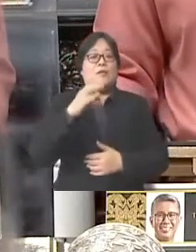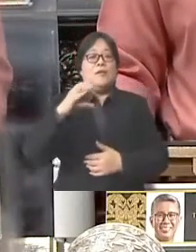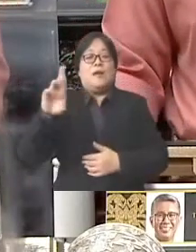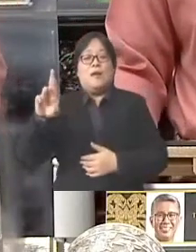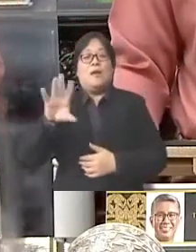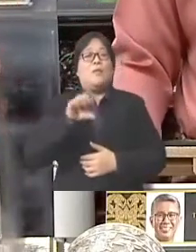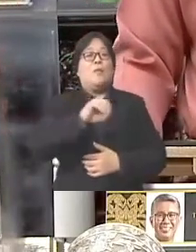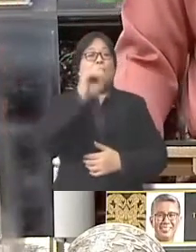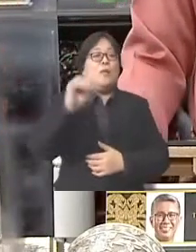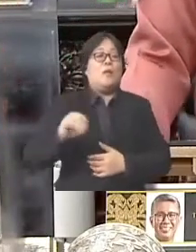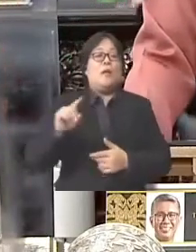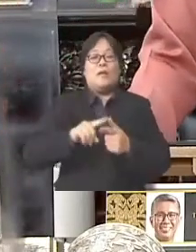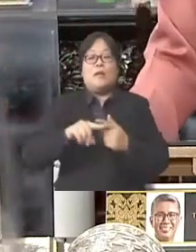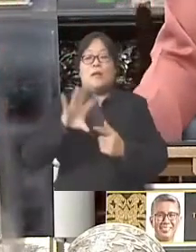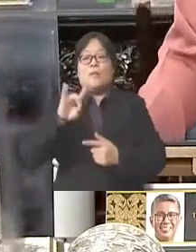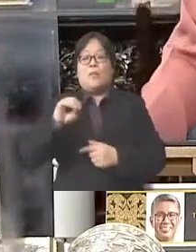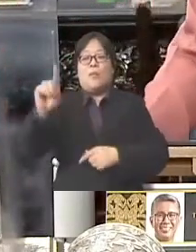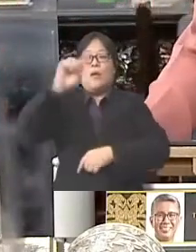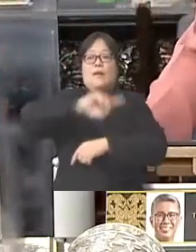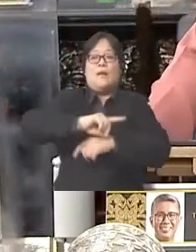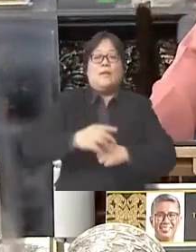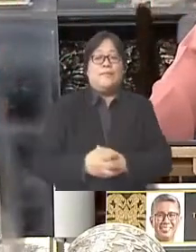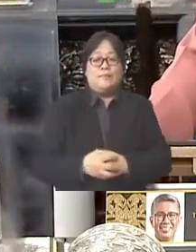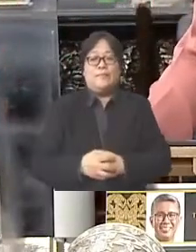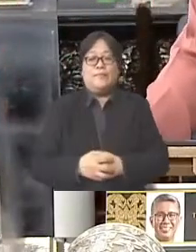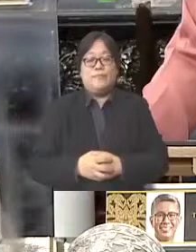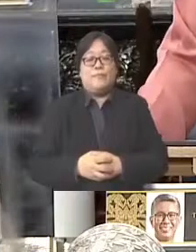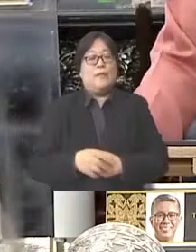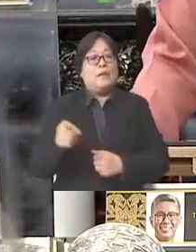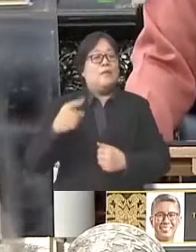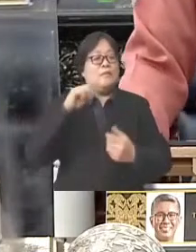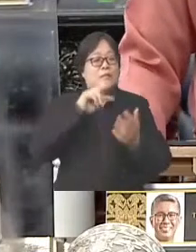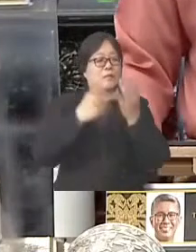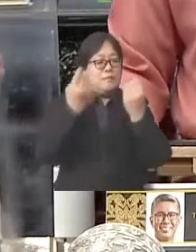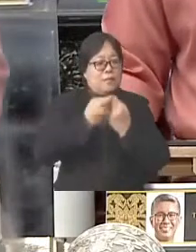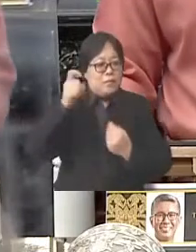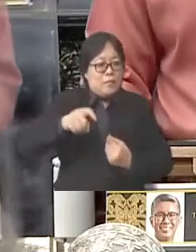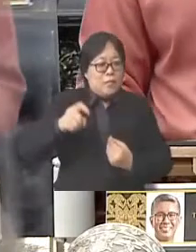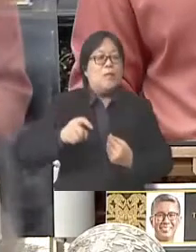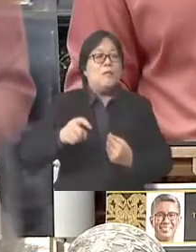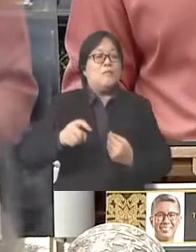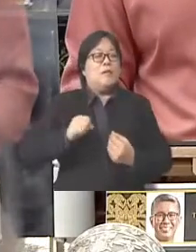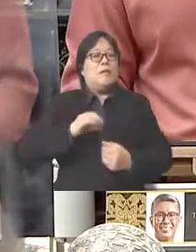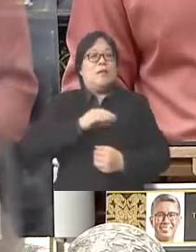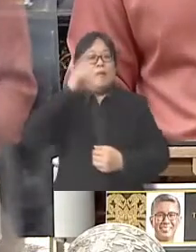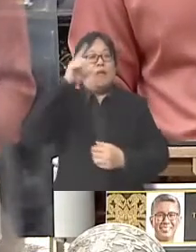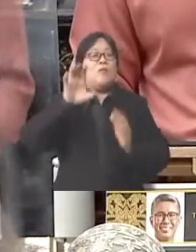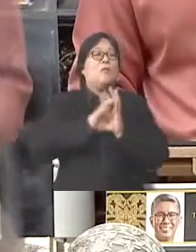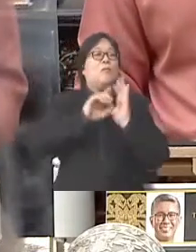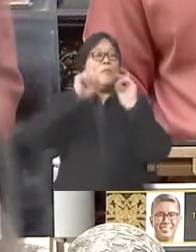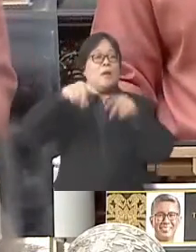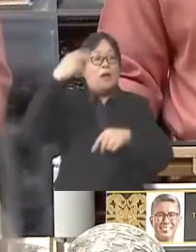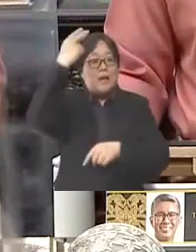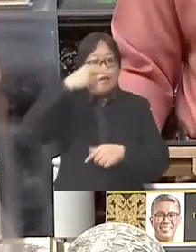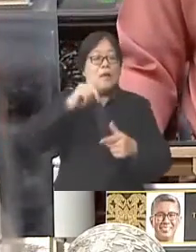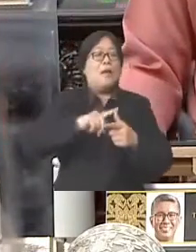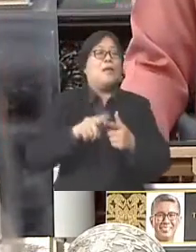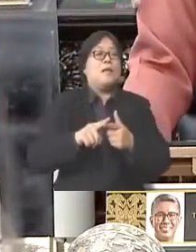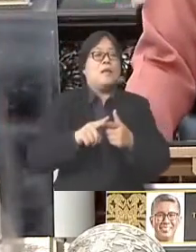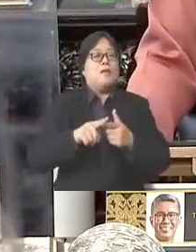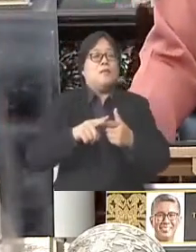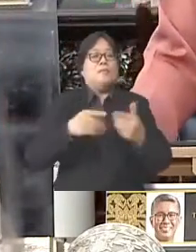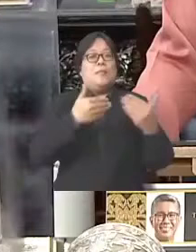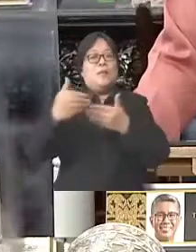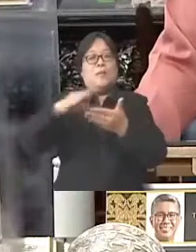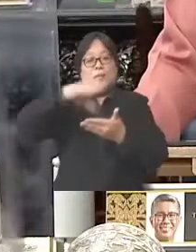sehingga 51/85 kemudahan ini mengambil kira Kepulauan Riau awam seperti menunaikan Haji atau membiayai